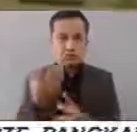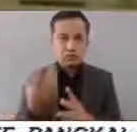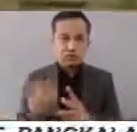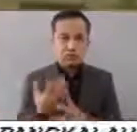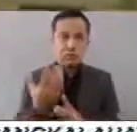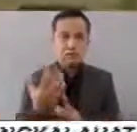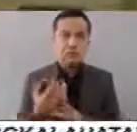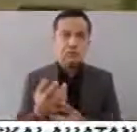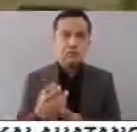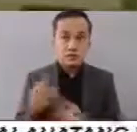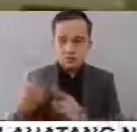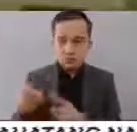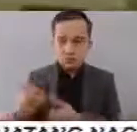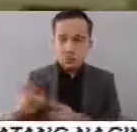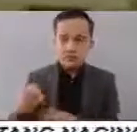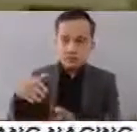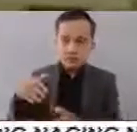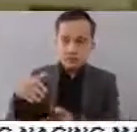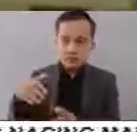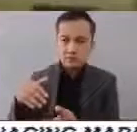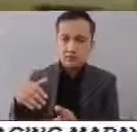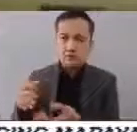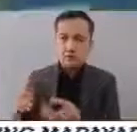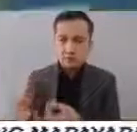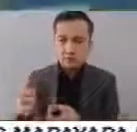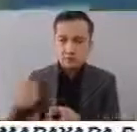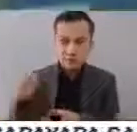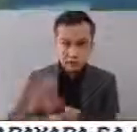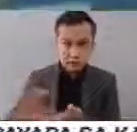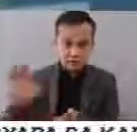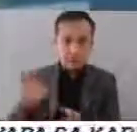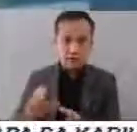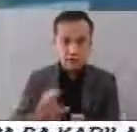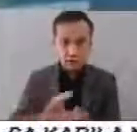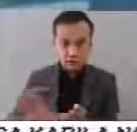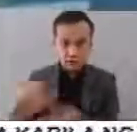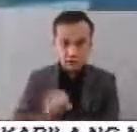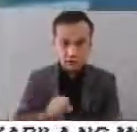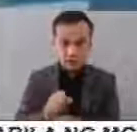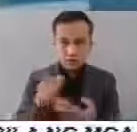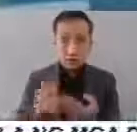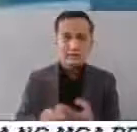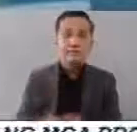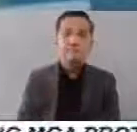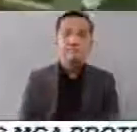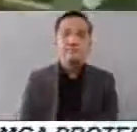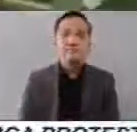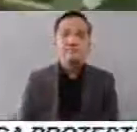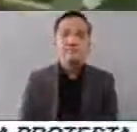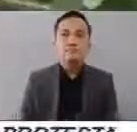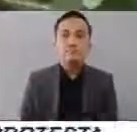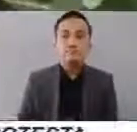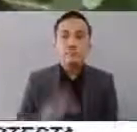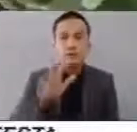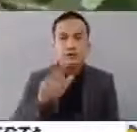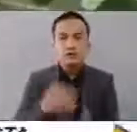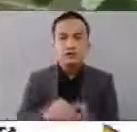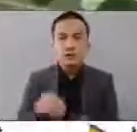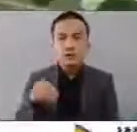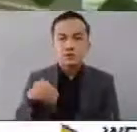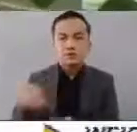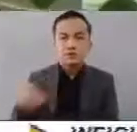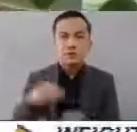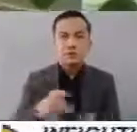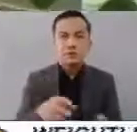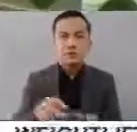pong cellphone. Mahirap din po para sa amin. Harap ko pong maging certified public accountant po. Minsan po dumadating